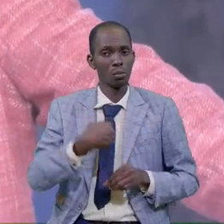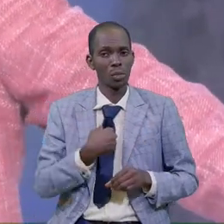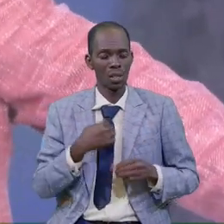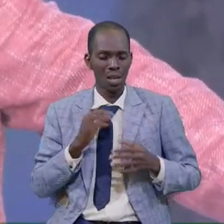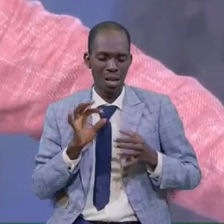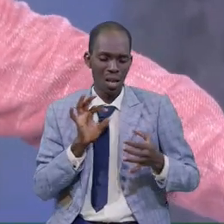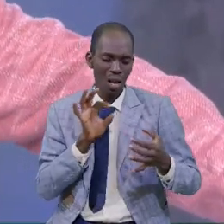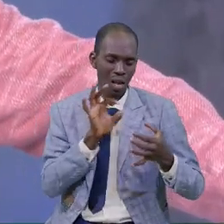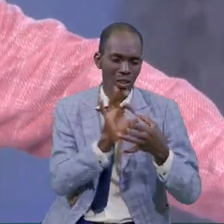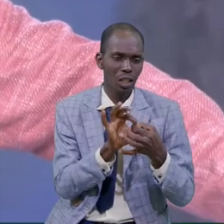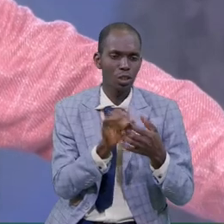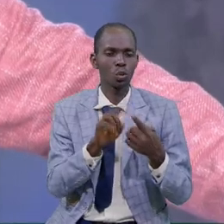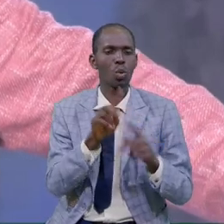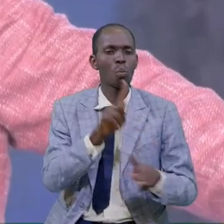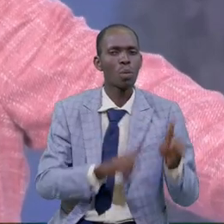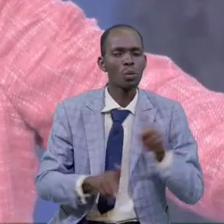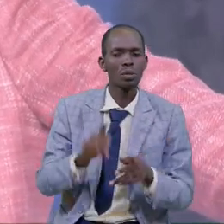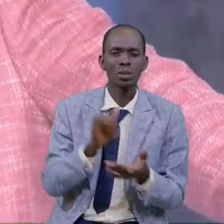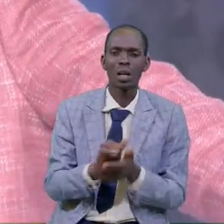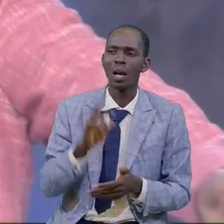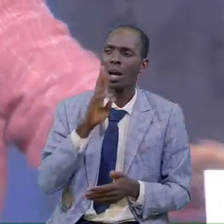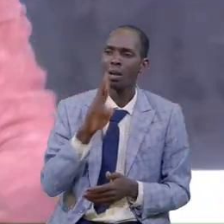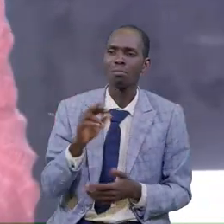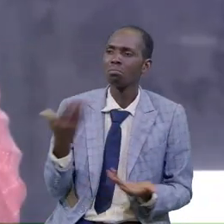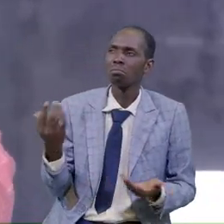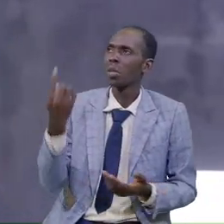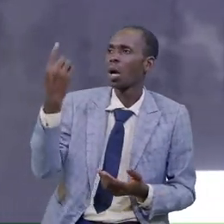attachée à ceux qui sont médiocres eux-mêmes,